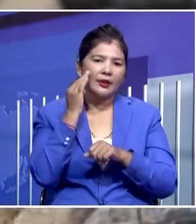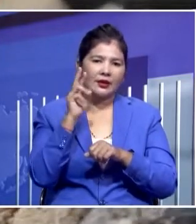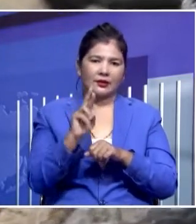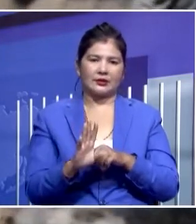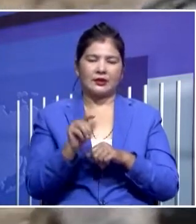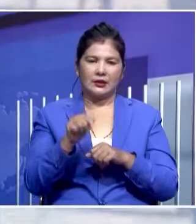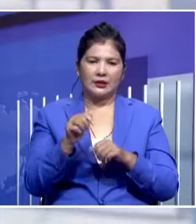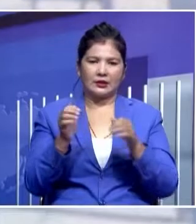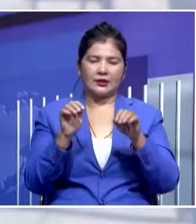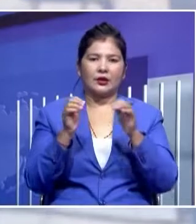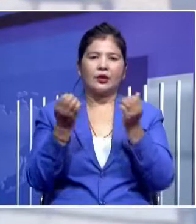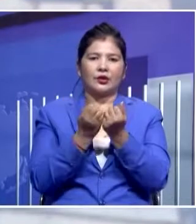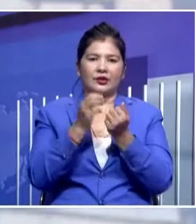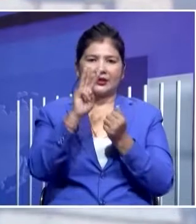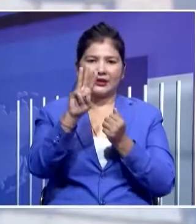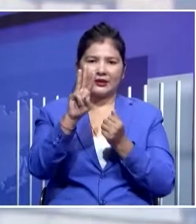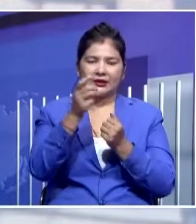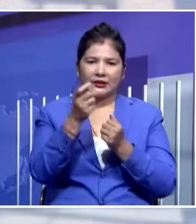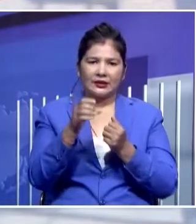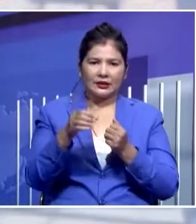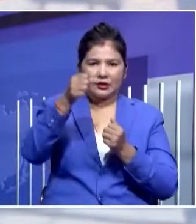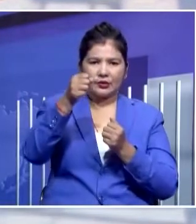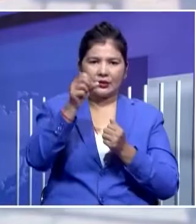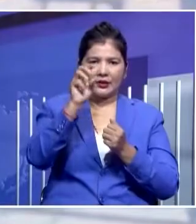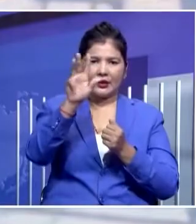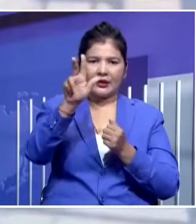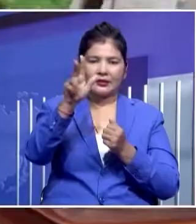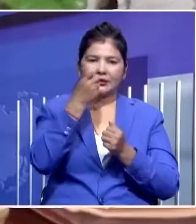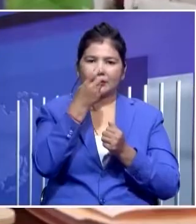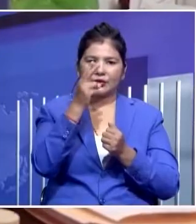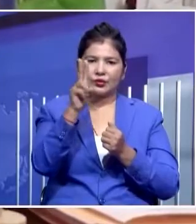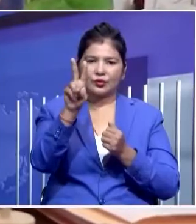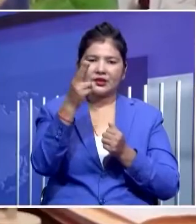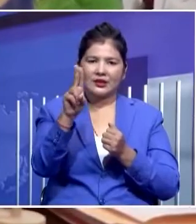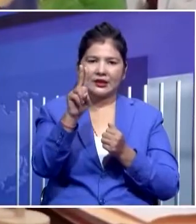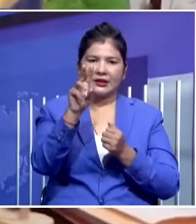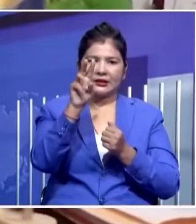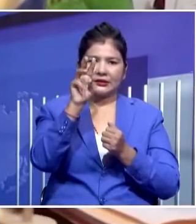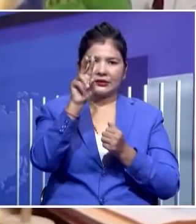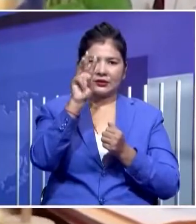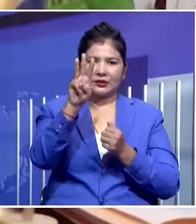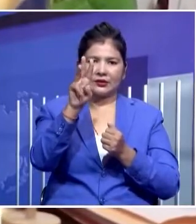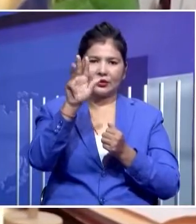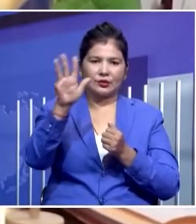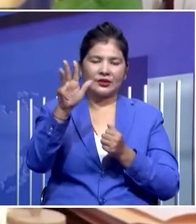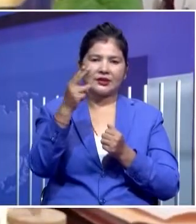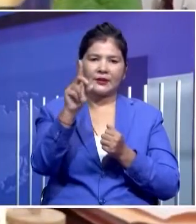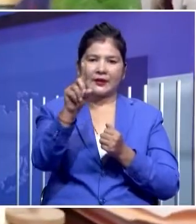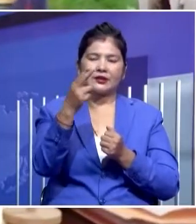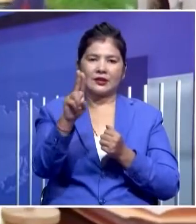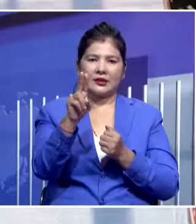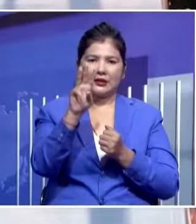छन्। यसै गरी 3 किलो 800 ग्राम अफिम सहित 2, 39 ट्याब्लेट नाइट्राब्याट सहित 1 र